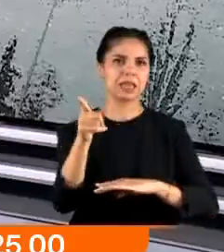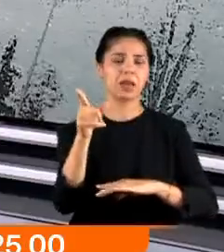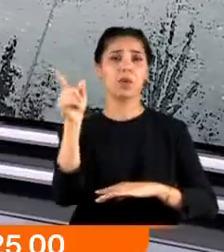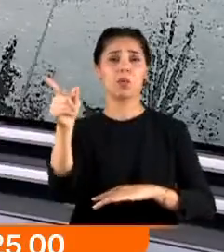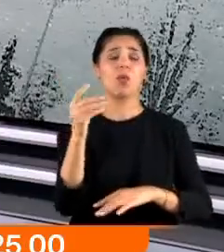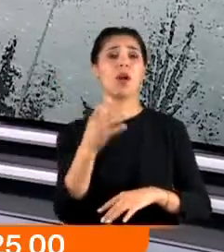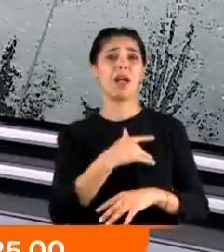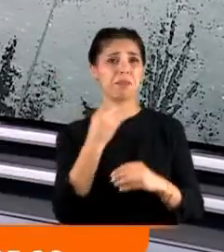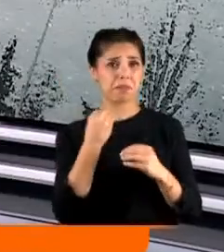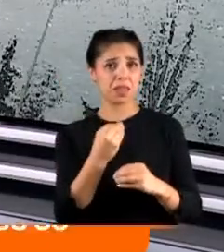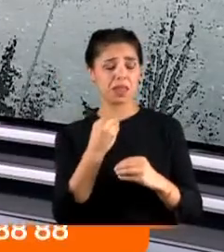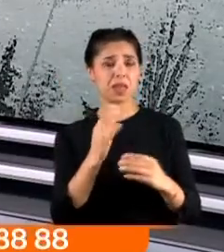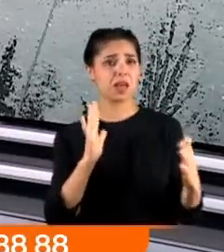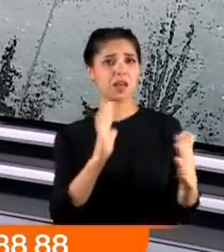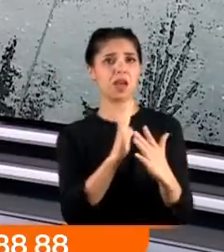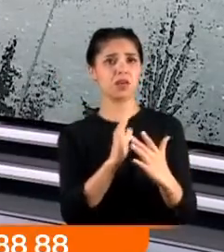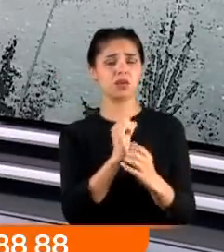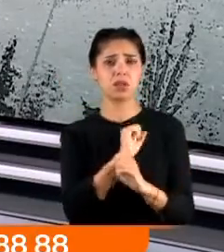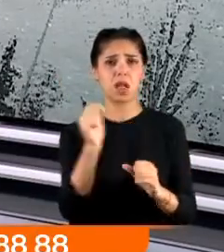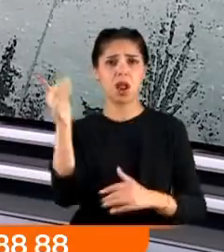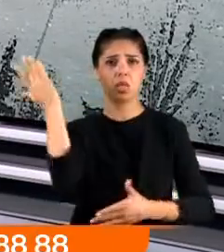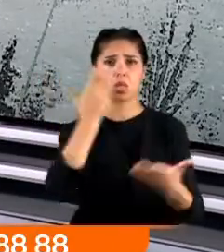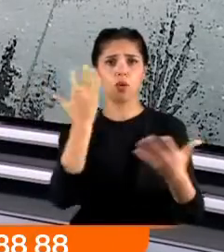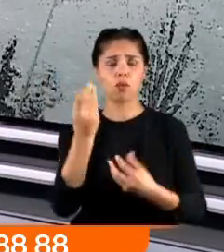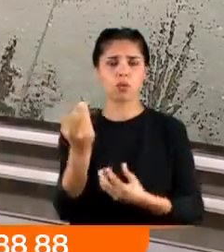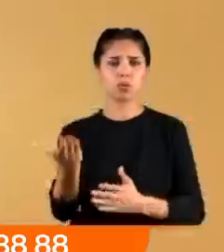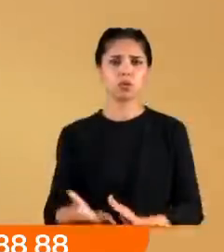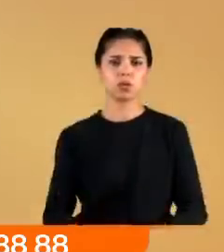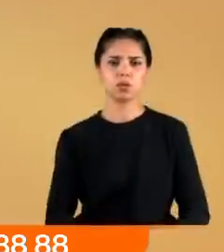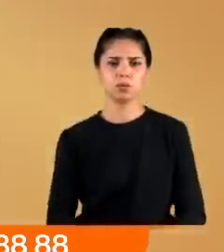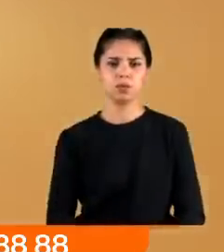bu iyi niyetli girişimin karşılığı dayak oldu.